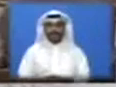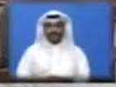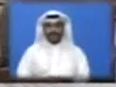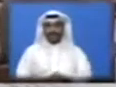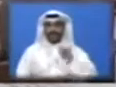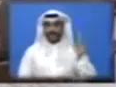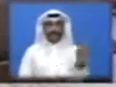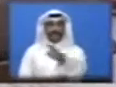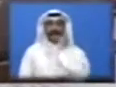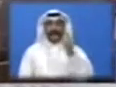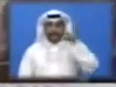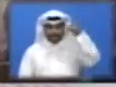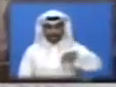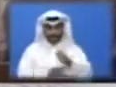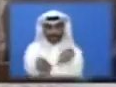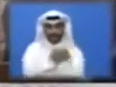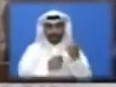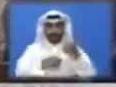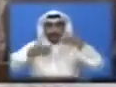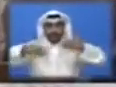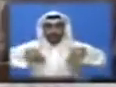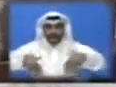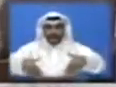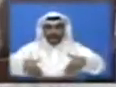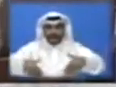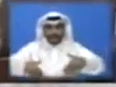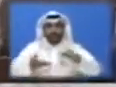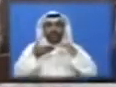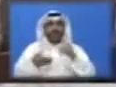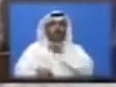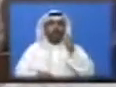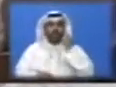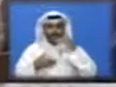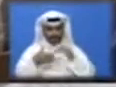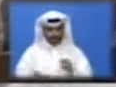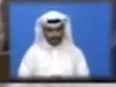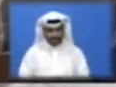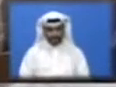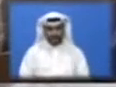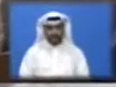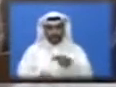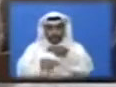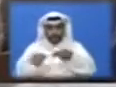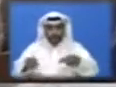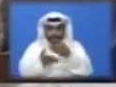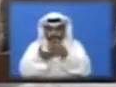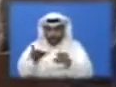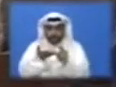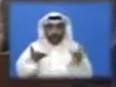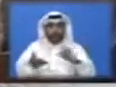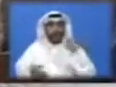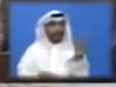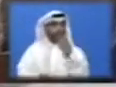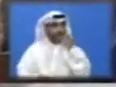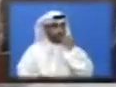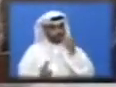يحتفل العالم هذا الأسبوع بأسبوع المعاقين أو أسبوع ذوي الاحتياجات الخاصة، والكويت كجزء من هذا العالم